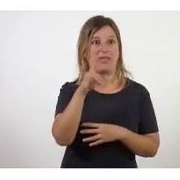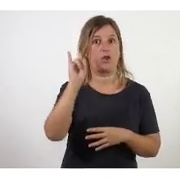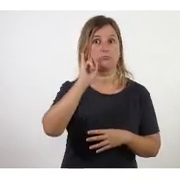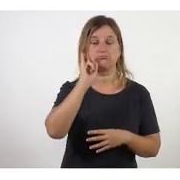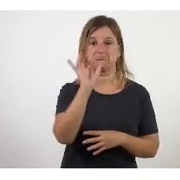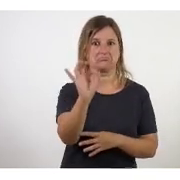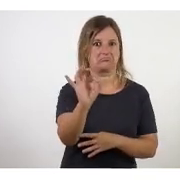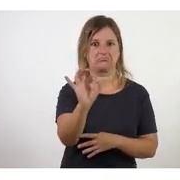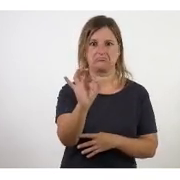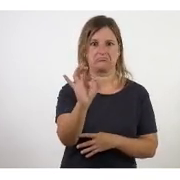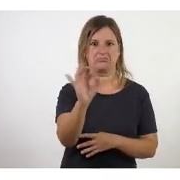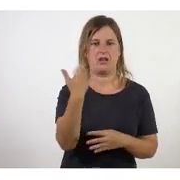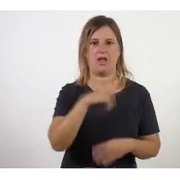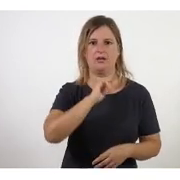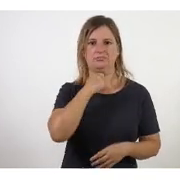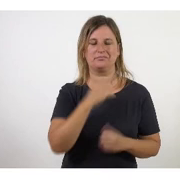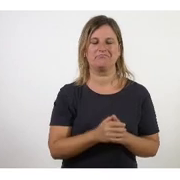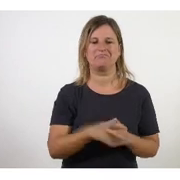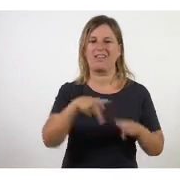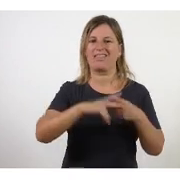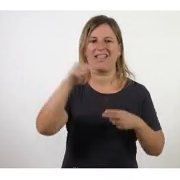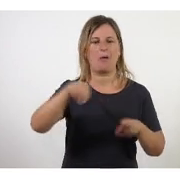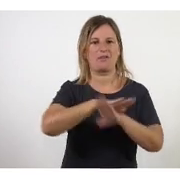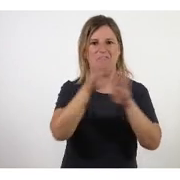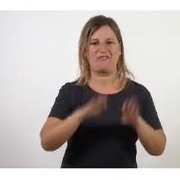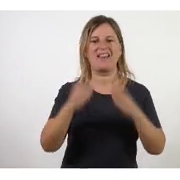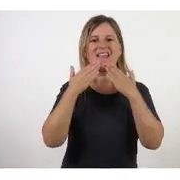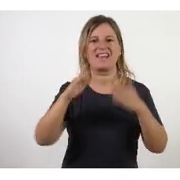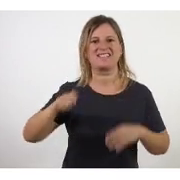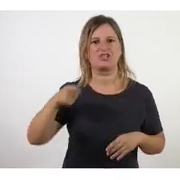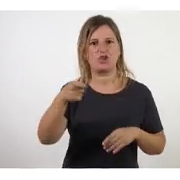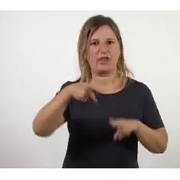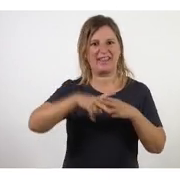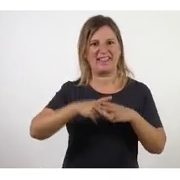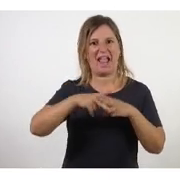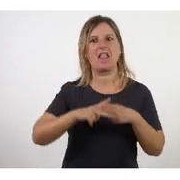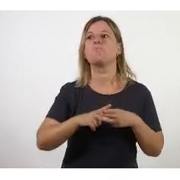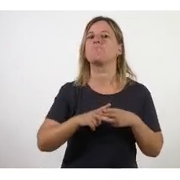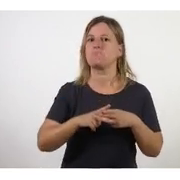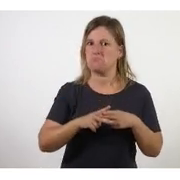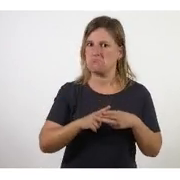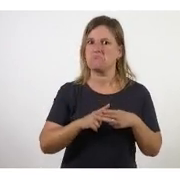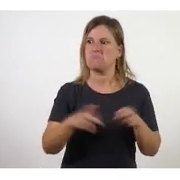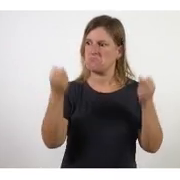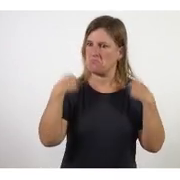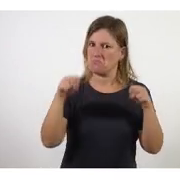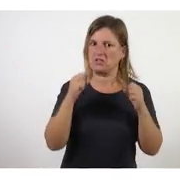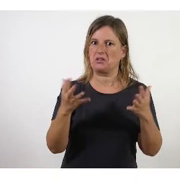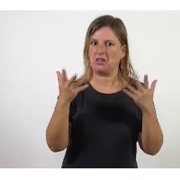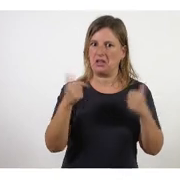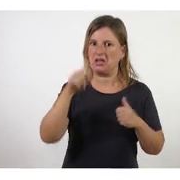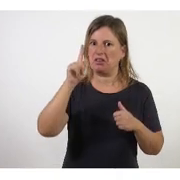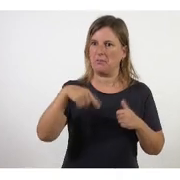pregunta. Doncs fins aquí el taller d'avui. Moltes gràcies, Jordi, per aquest taller. Jo crec que ha estat molt pràctic i fins i tot així amb